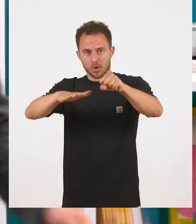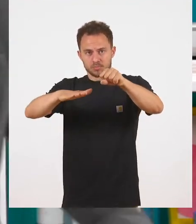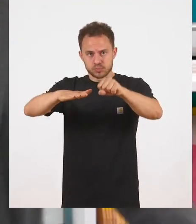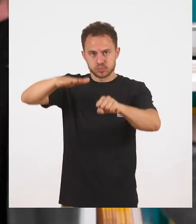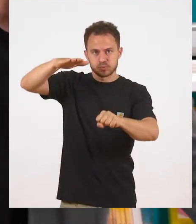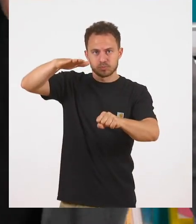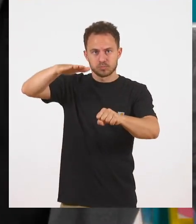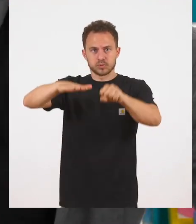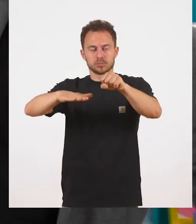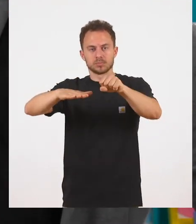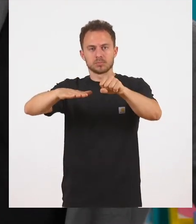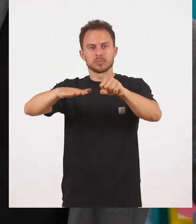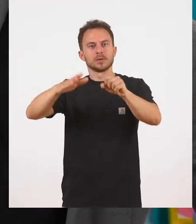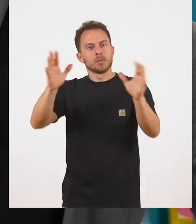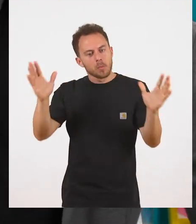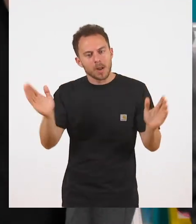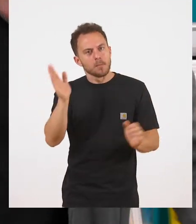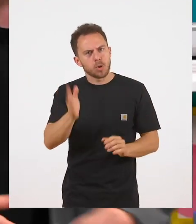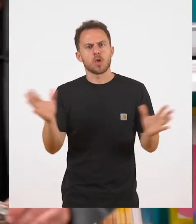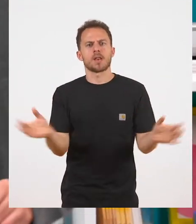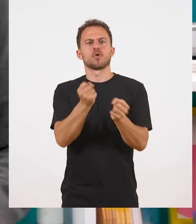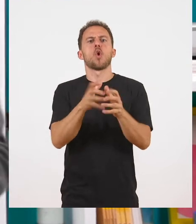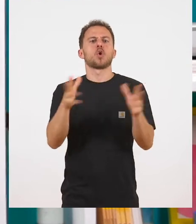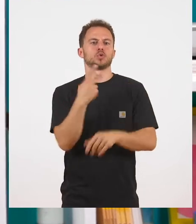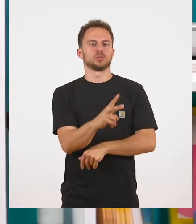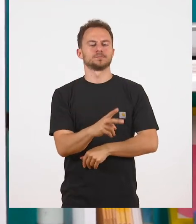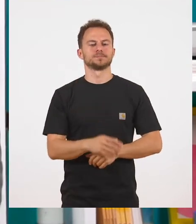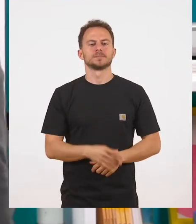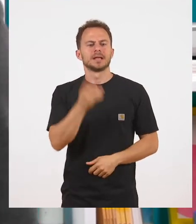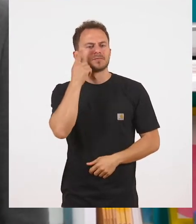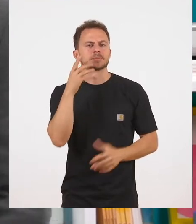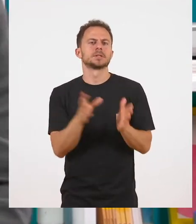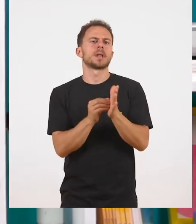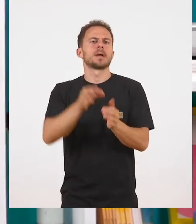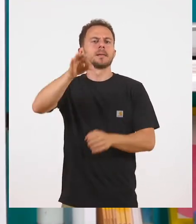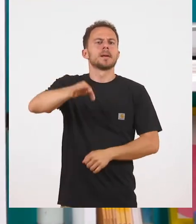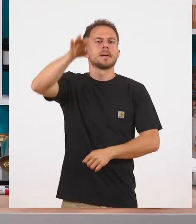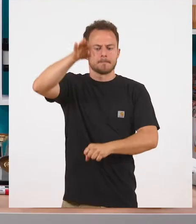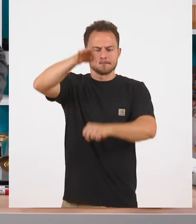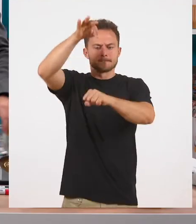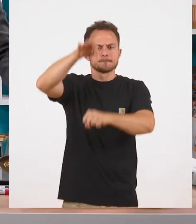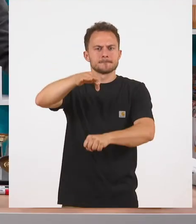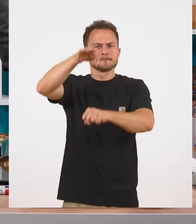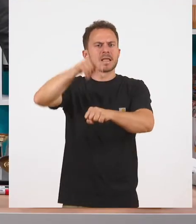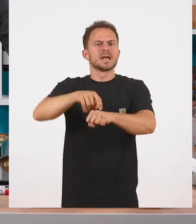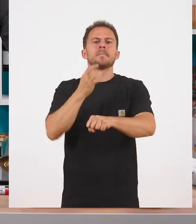λοιπόν, για παράδειγμα, έχω λοιπόν την πετρούλα μου. Αυτό που χρειάζομαι